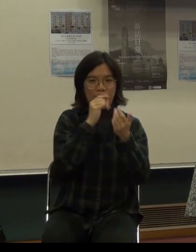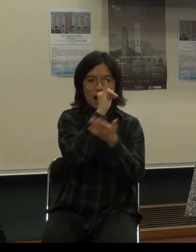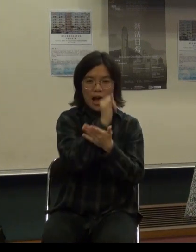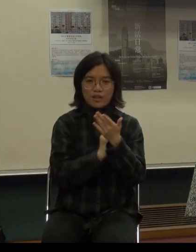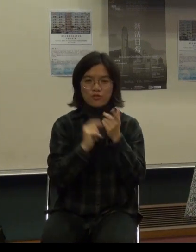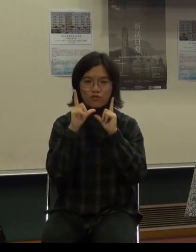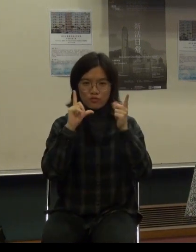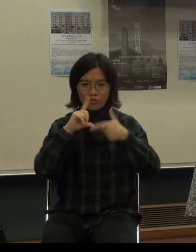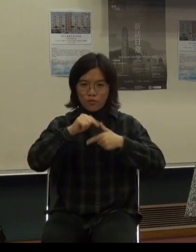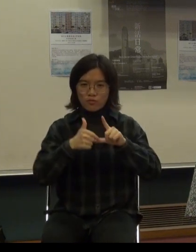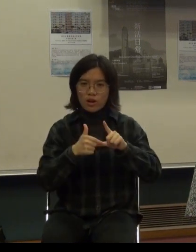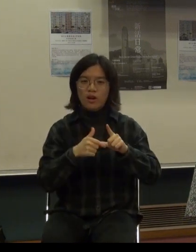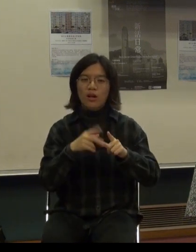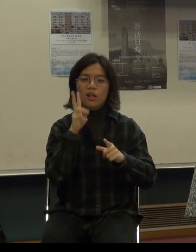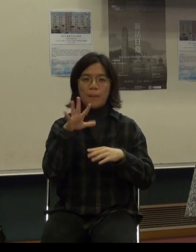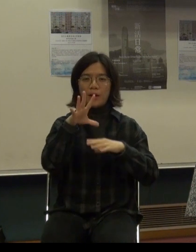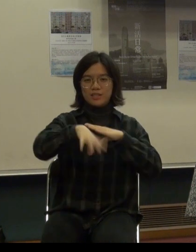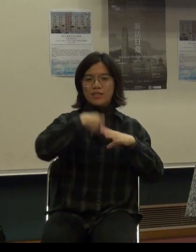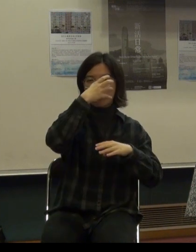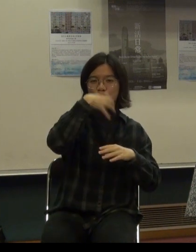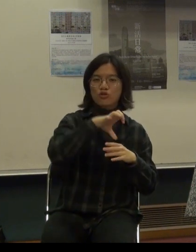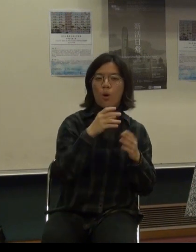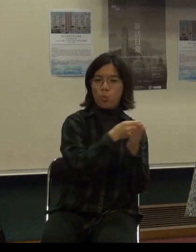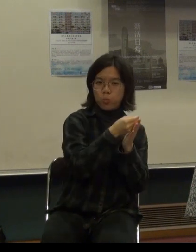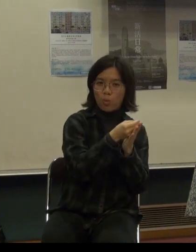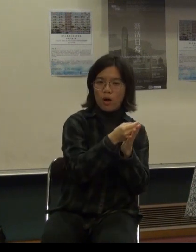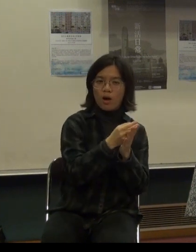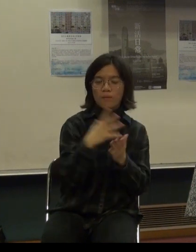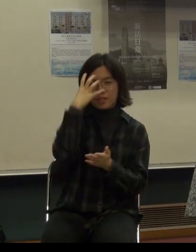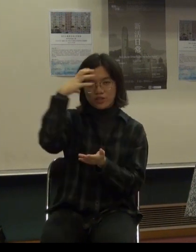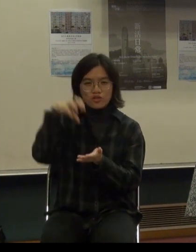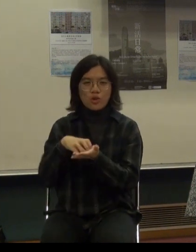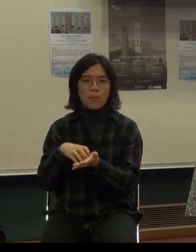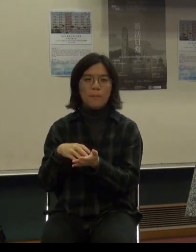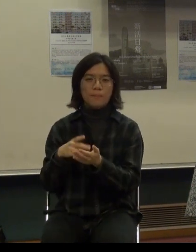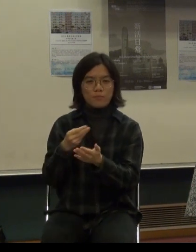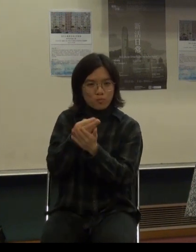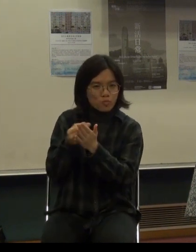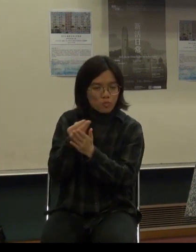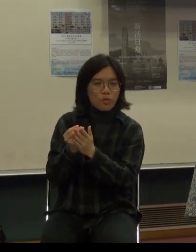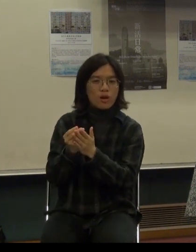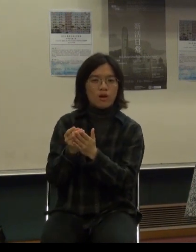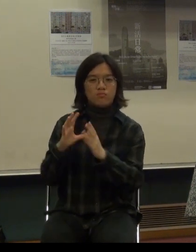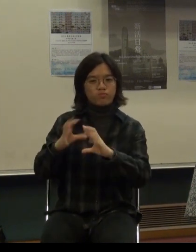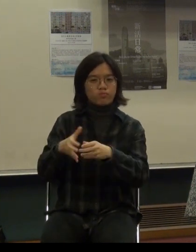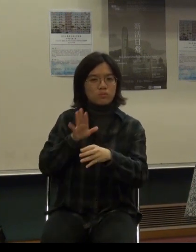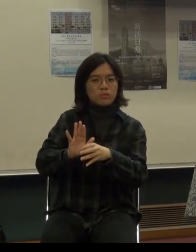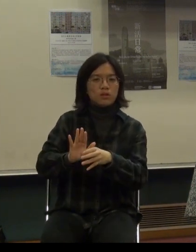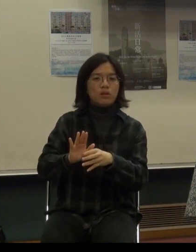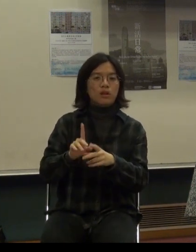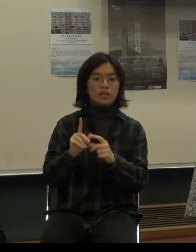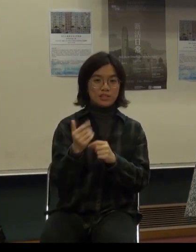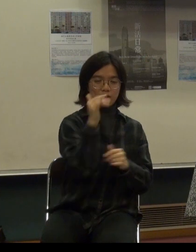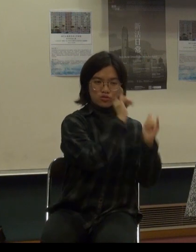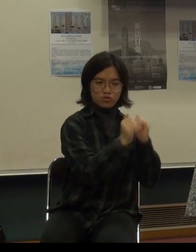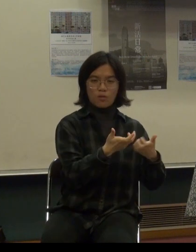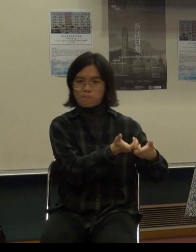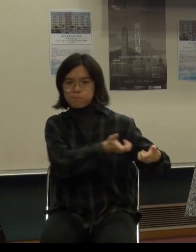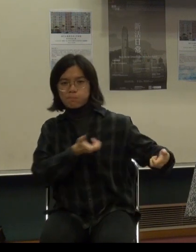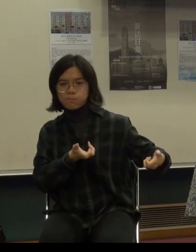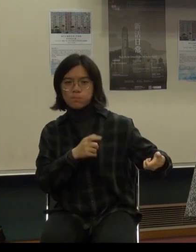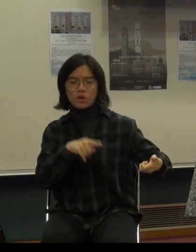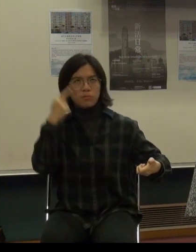形式，譬如剛才我們說的抽象畫、印象派，這些是現代主義，即是一個這樣的思潮和傳統脫離這個思潮之下，是